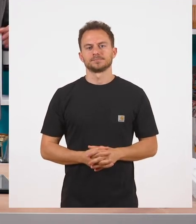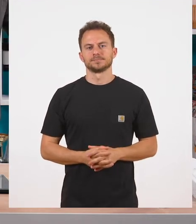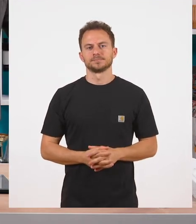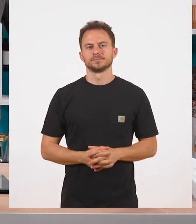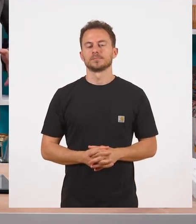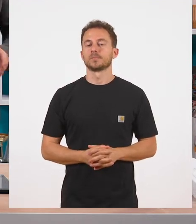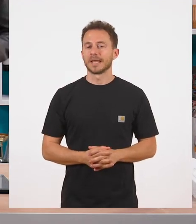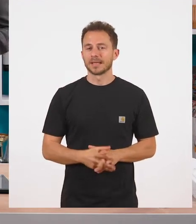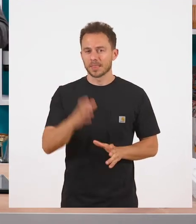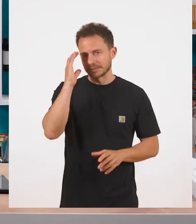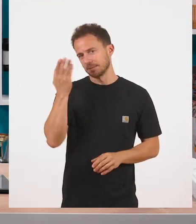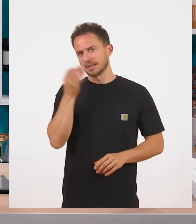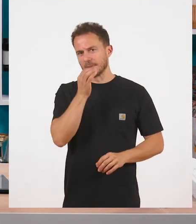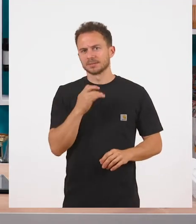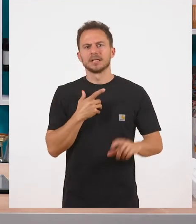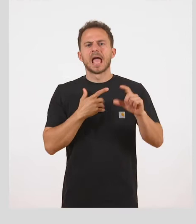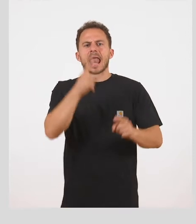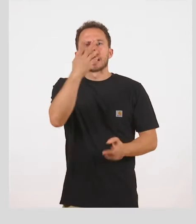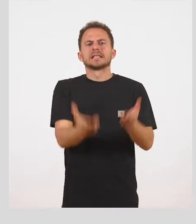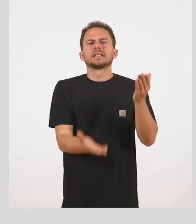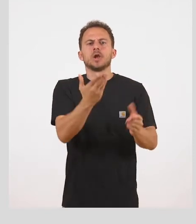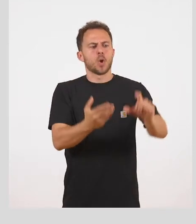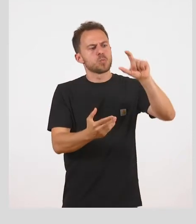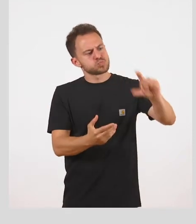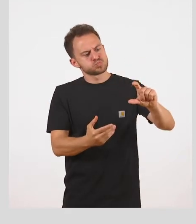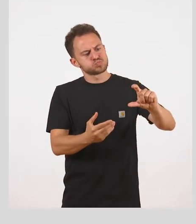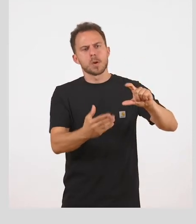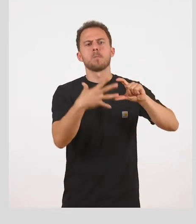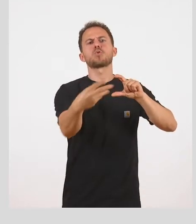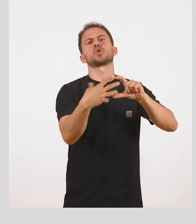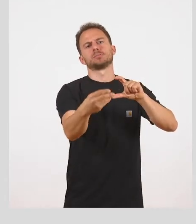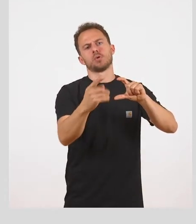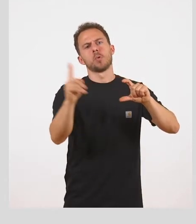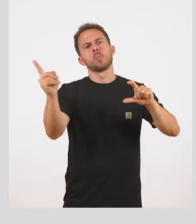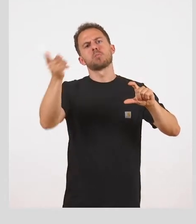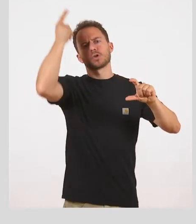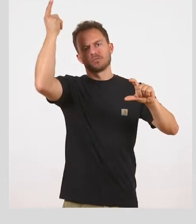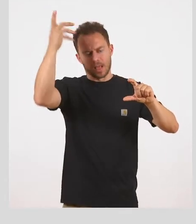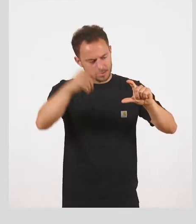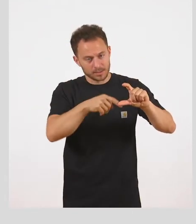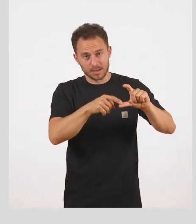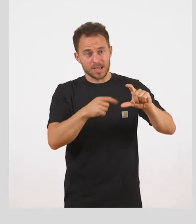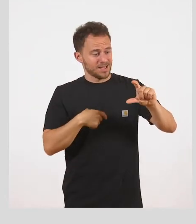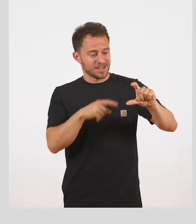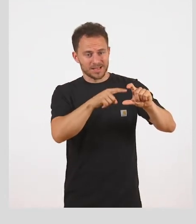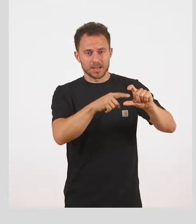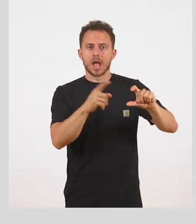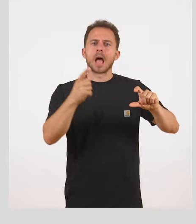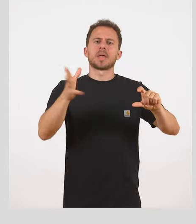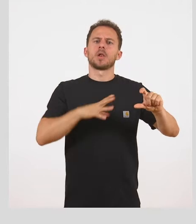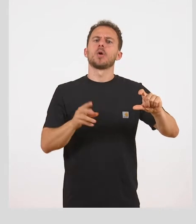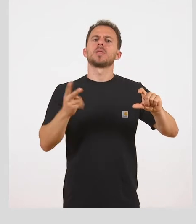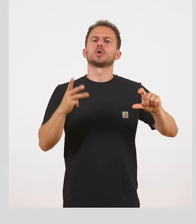Το πρότυπο χιλιόγραμμο ήταν το πρώτο, το αρχικό βαριδιάκι αυτό που είχε σχεδιαστεί και χρησιμοποιείται και από αυτό φτιάχνονται